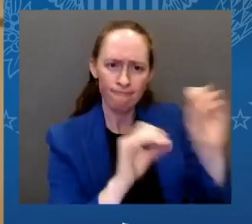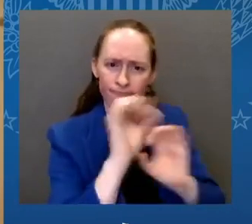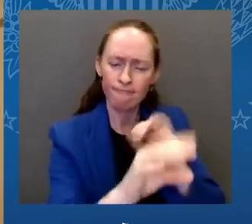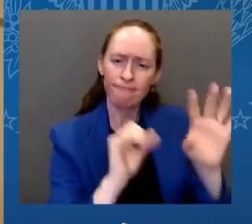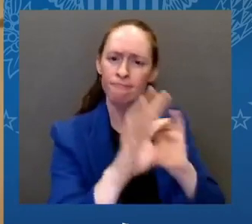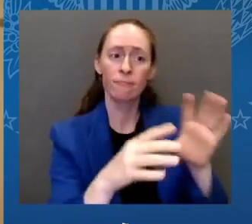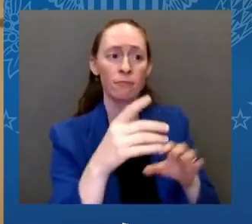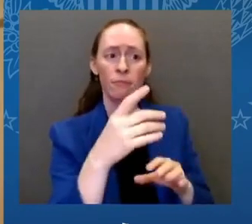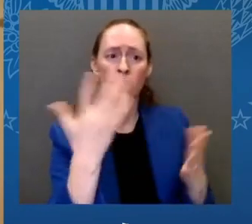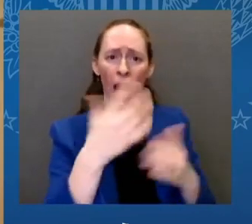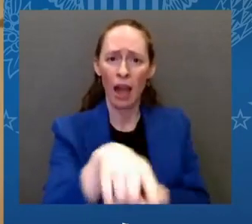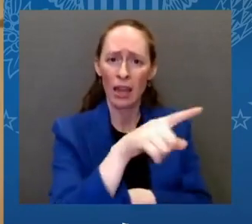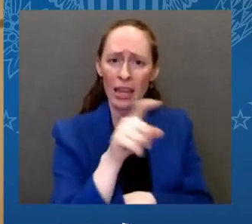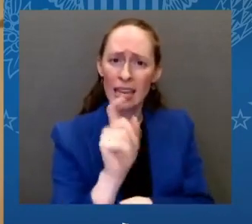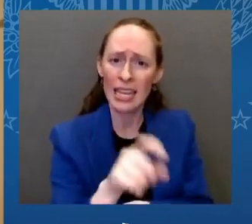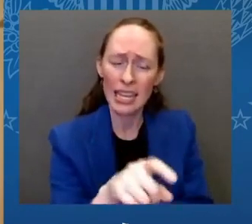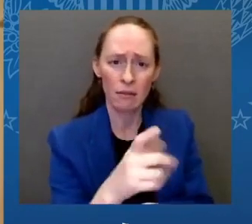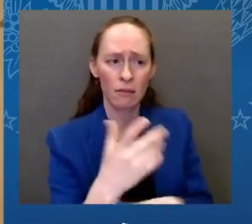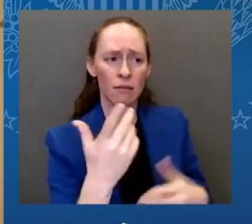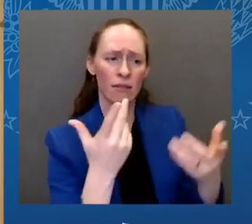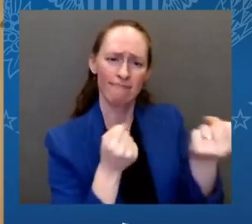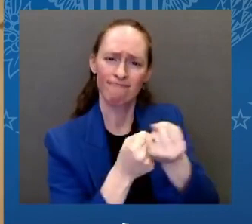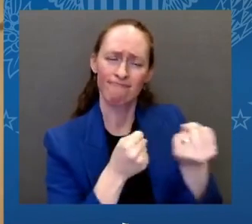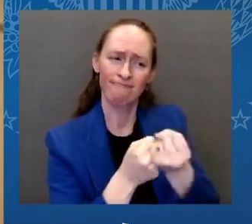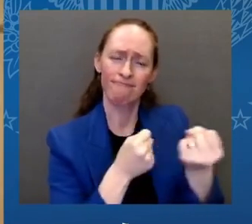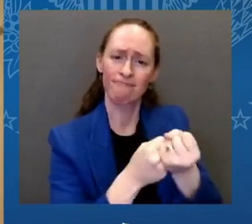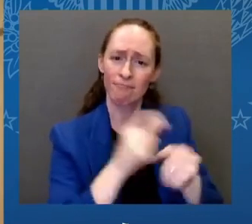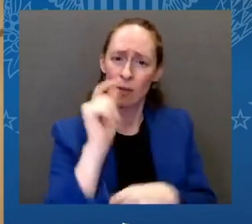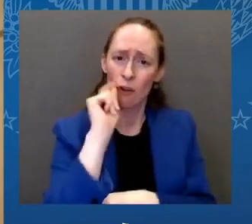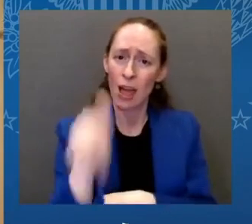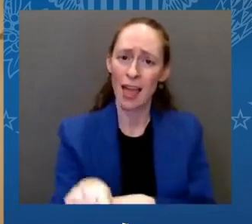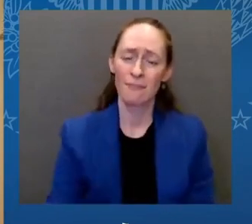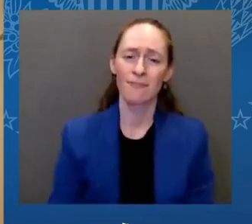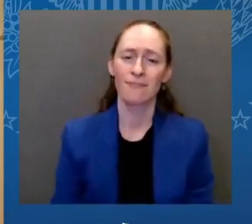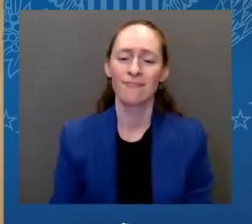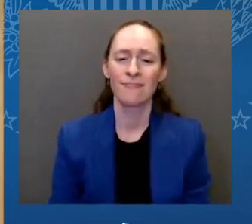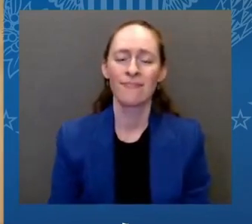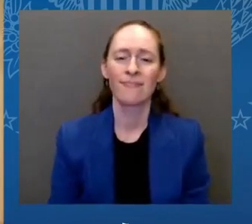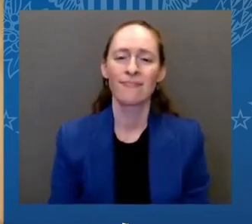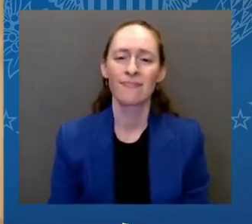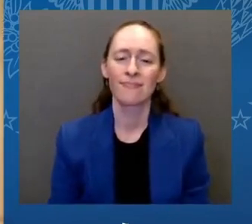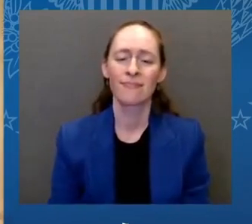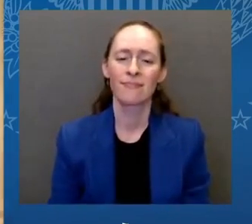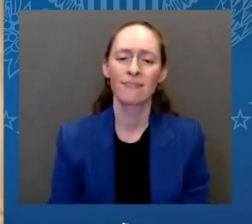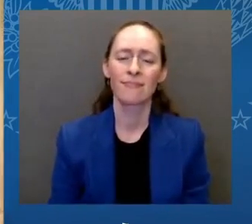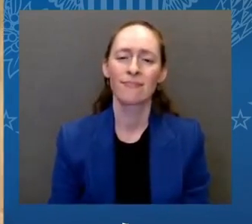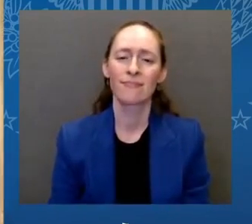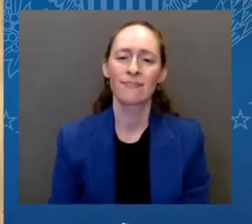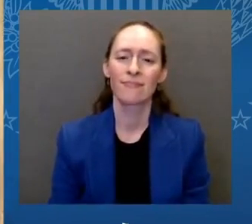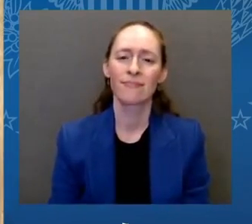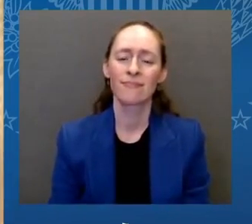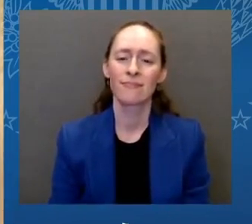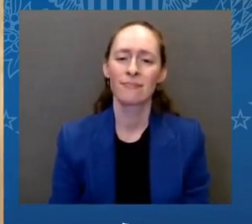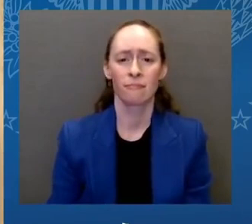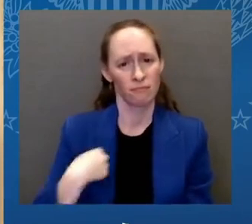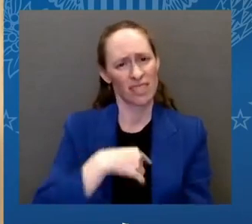одноголосній підтримці України. Тому що ми розуміємо до кісток, що Україна воює